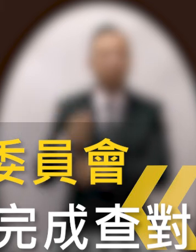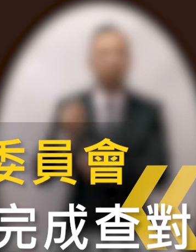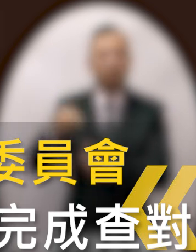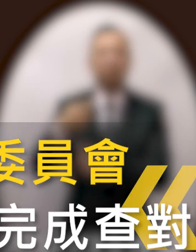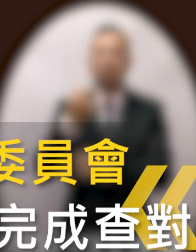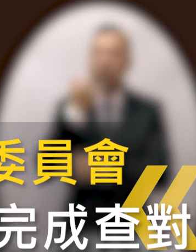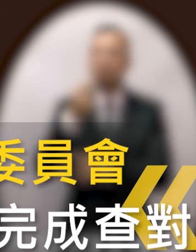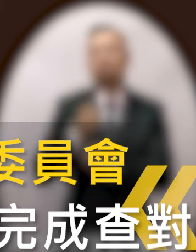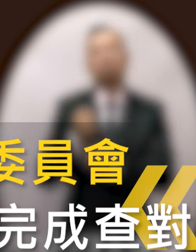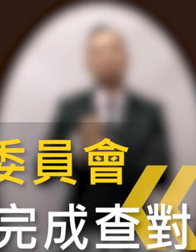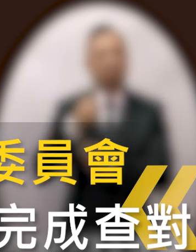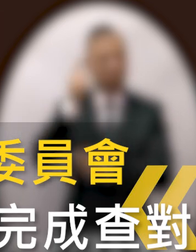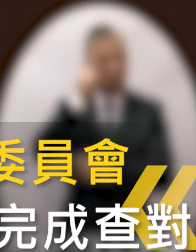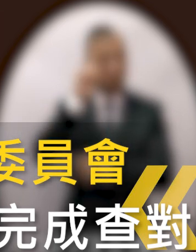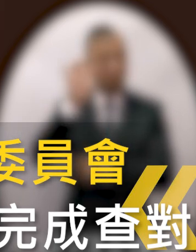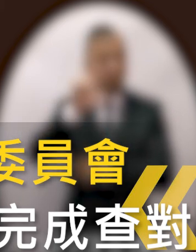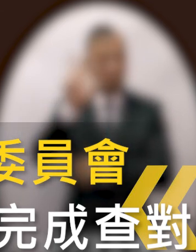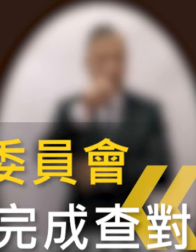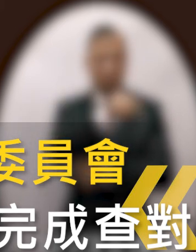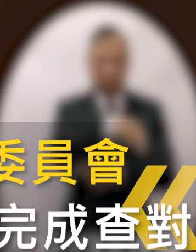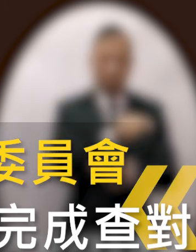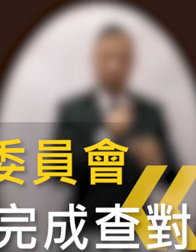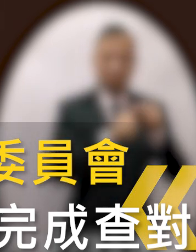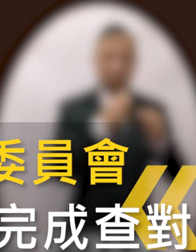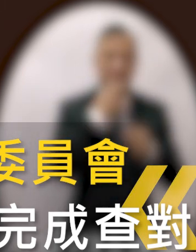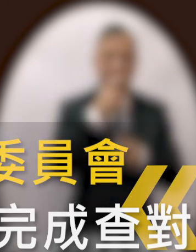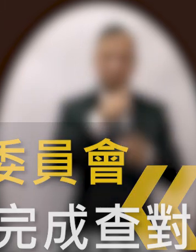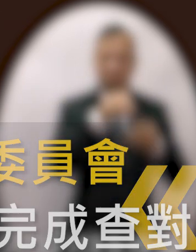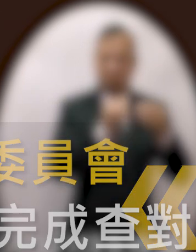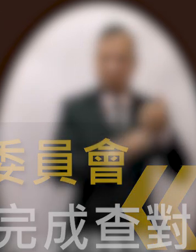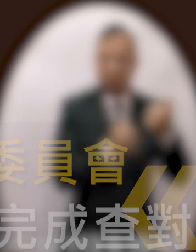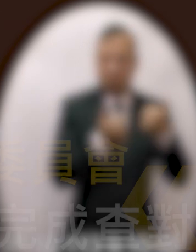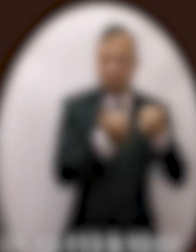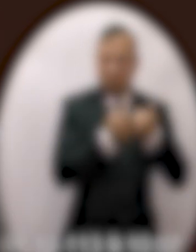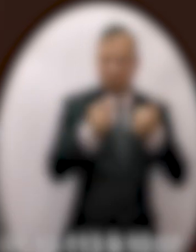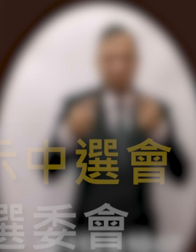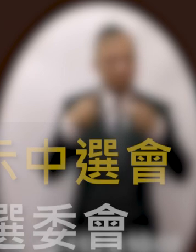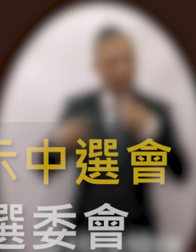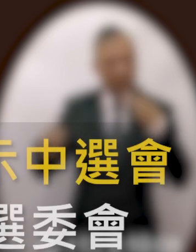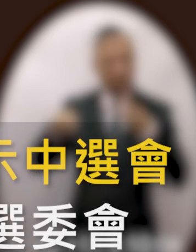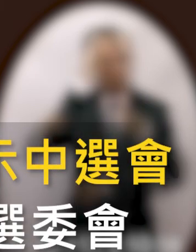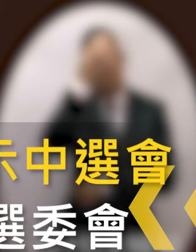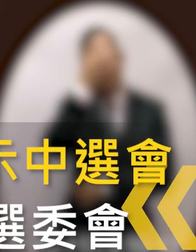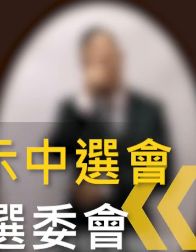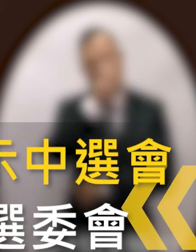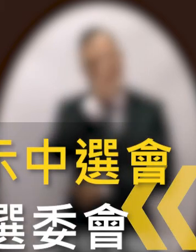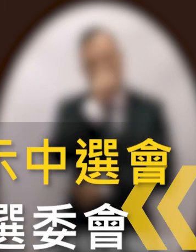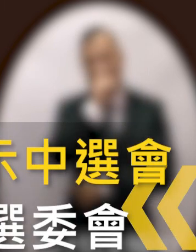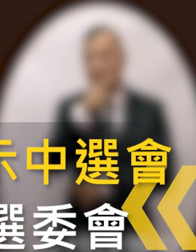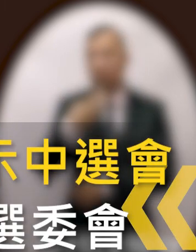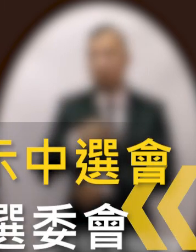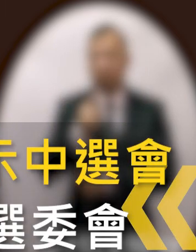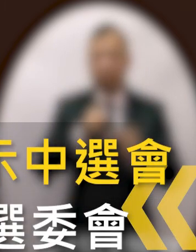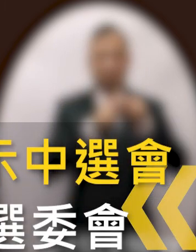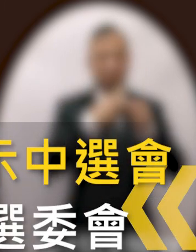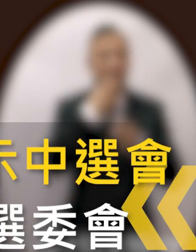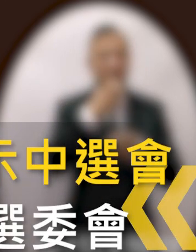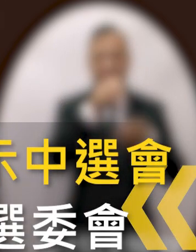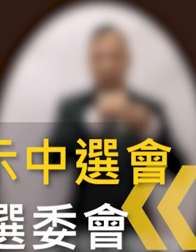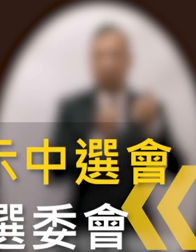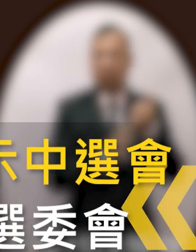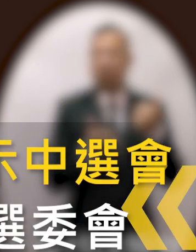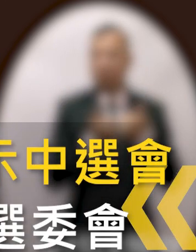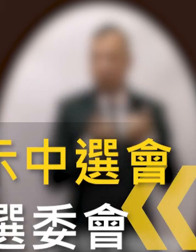选会却发函给基隆市选委会，要求在30日内完成查对的工作。中选会7月10号